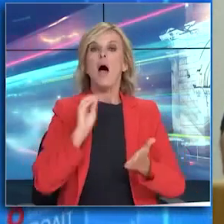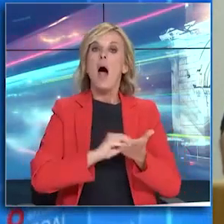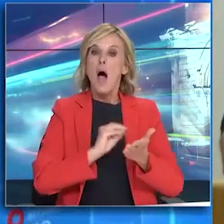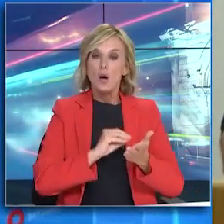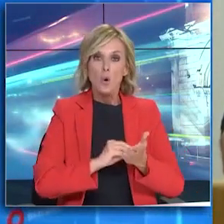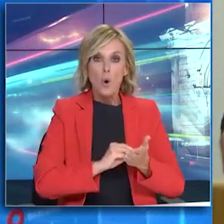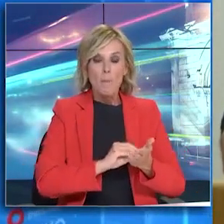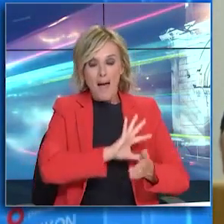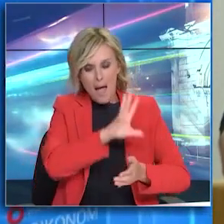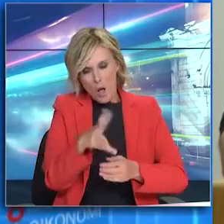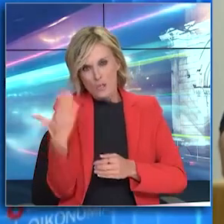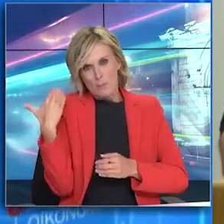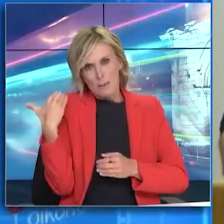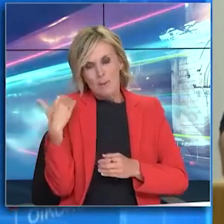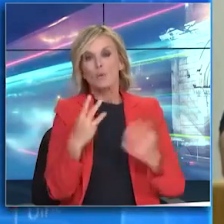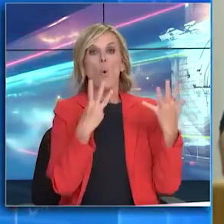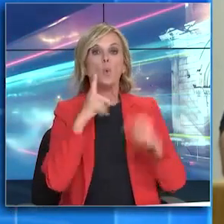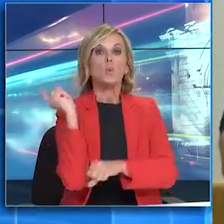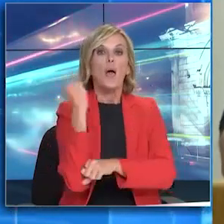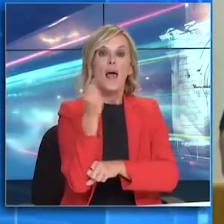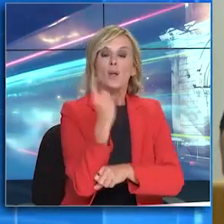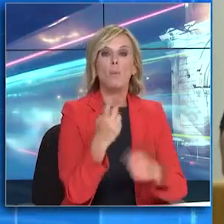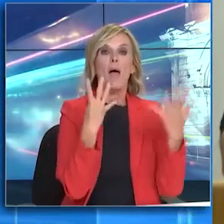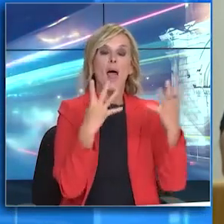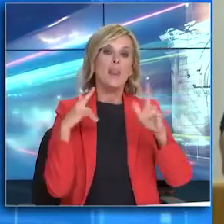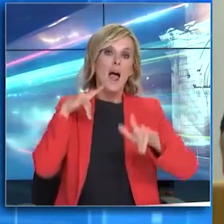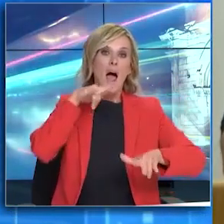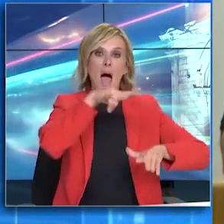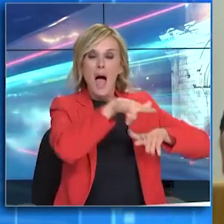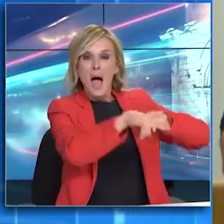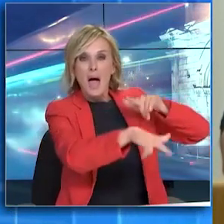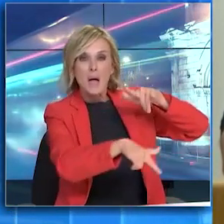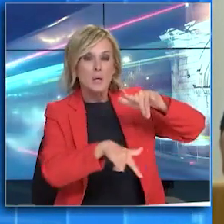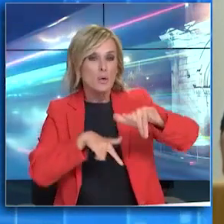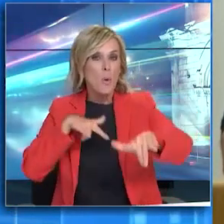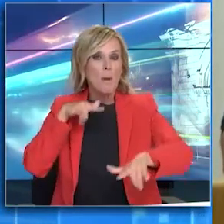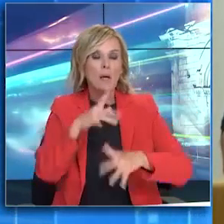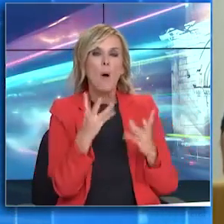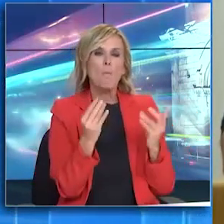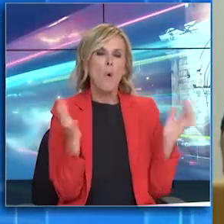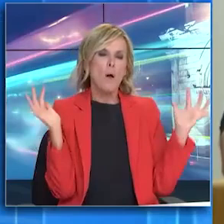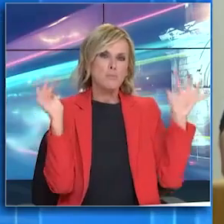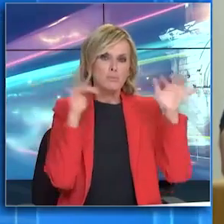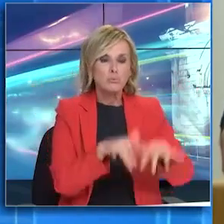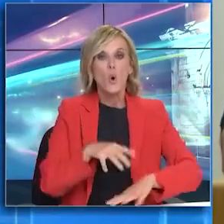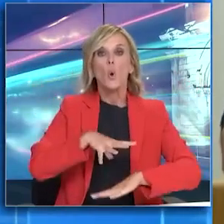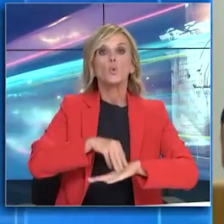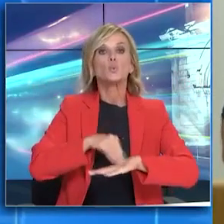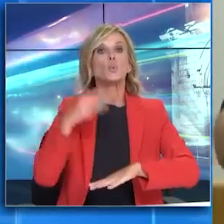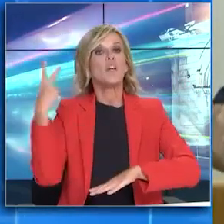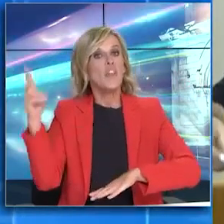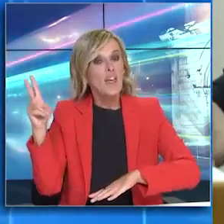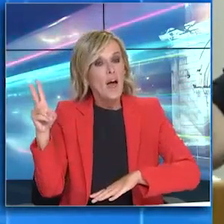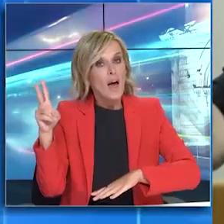μέχρι το τελευταίο φως 8 ελικόπτερα και 9 αεροσκάφη συμπεριλαμβανομένων αυτών που μας διατέθηκαν από τη Σουηδία μαζί με τον